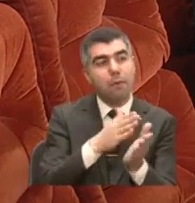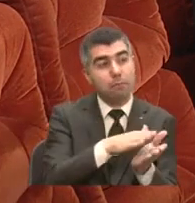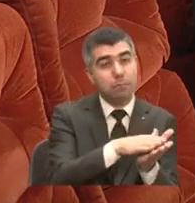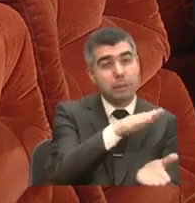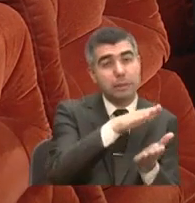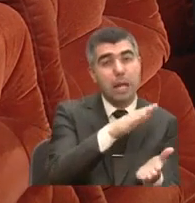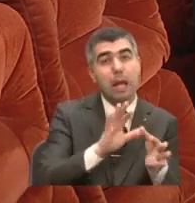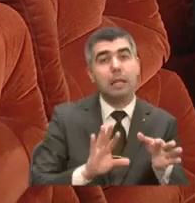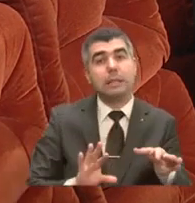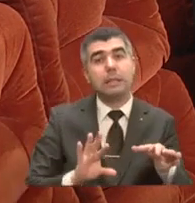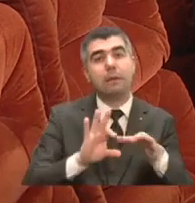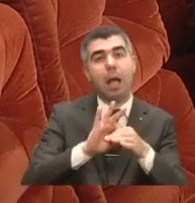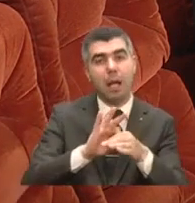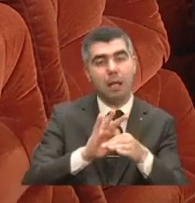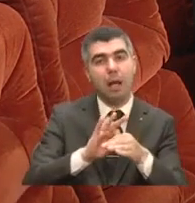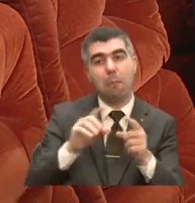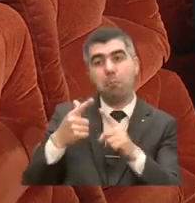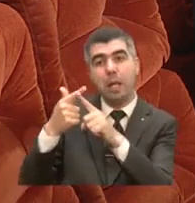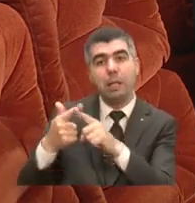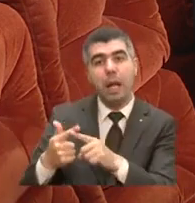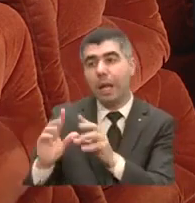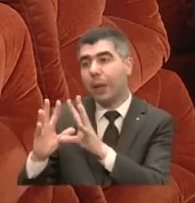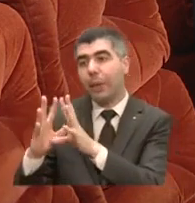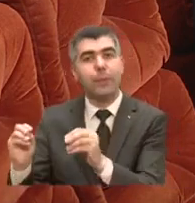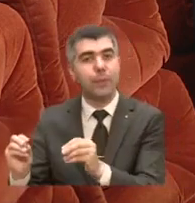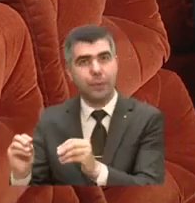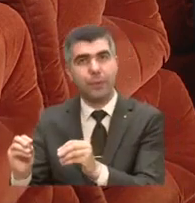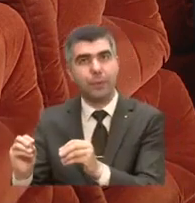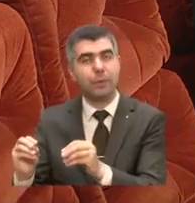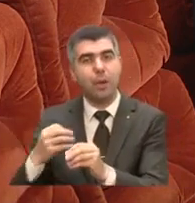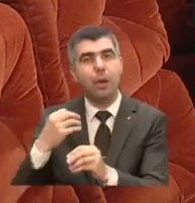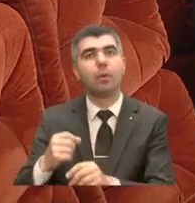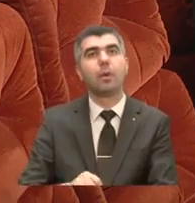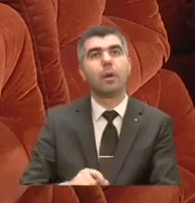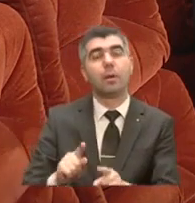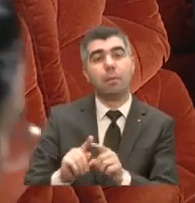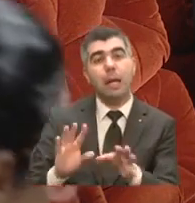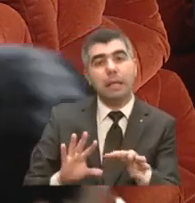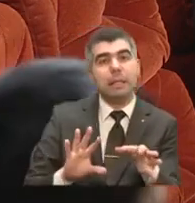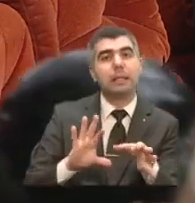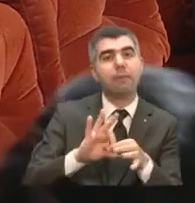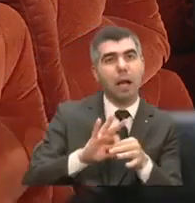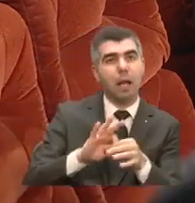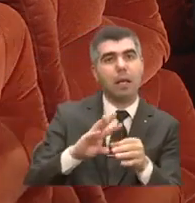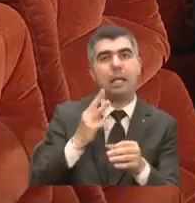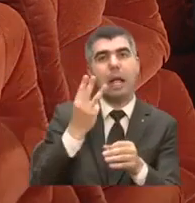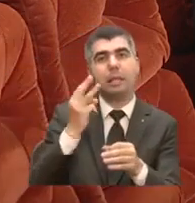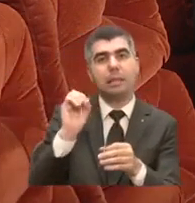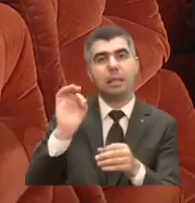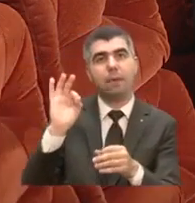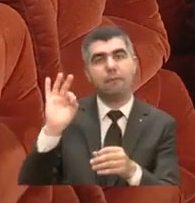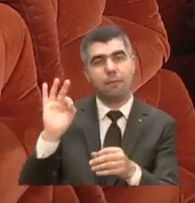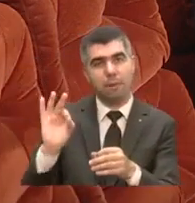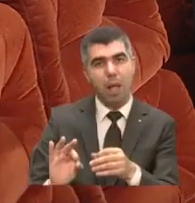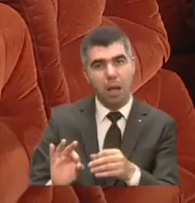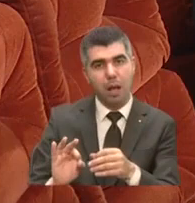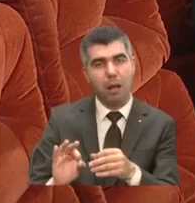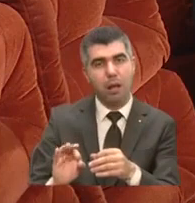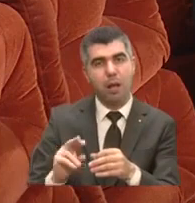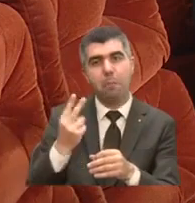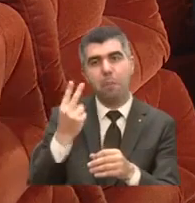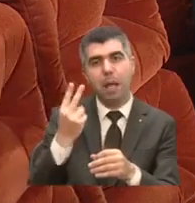لا تواكبتش. وإلا صحيح هذه اتفاقية وصلت الآن الأشغال فيها 30%، فيها واحد 213 مليون ديال